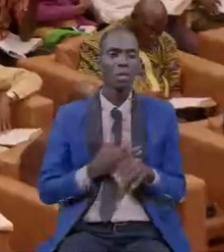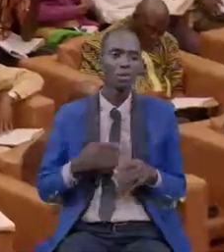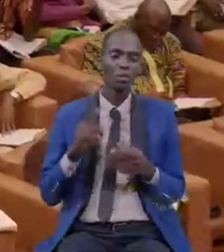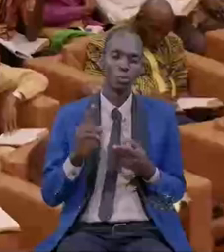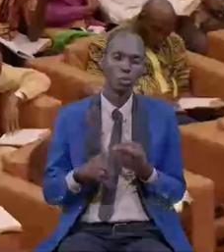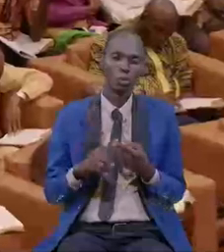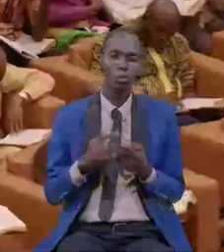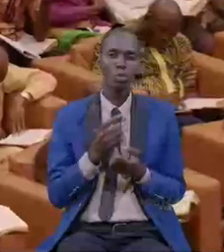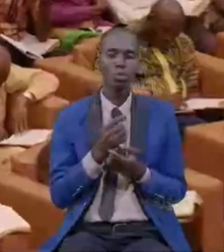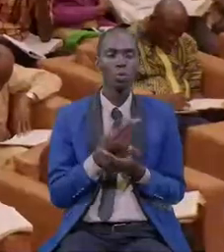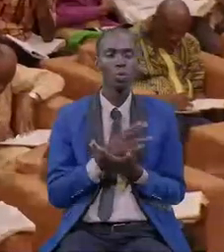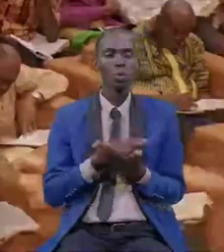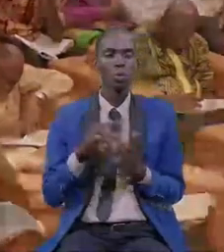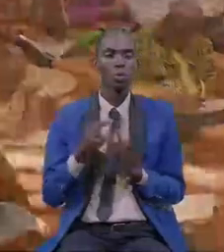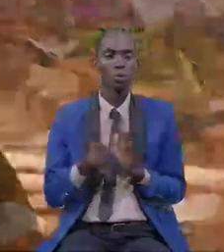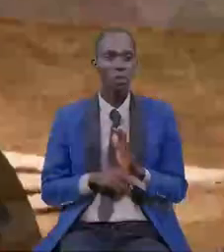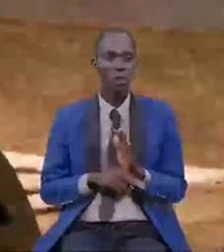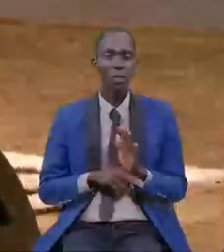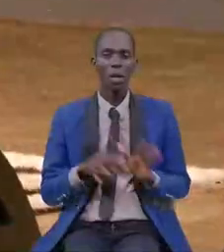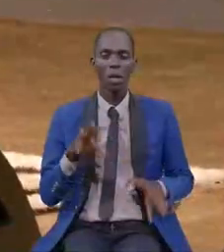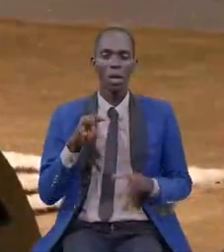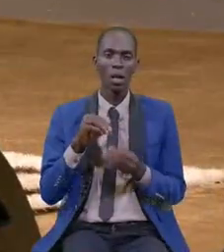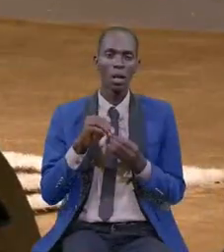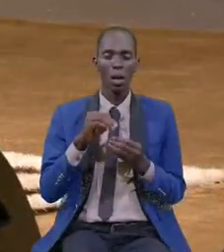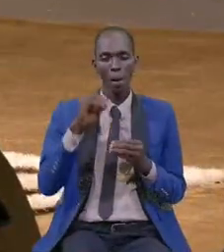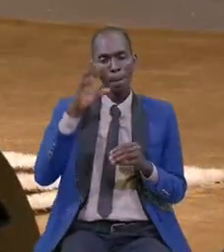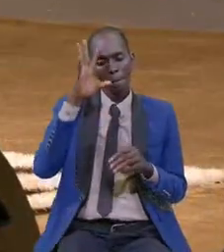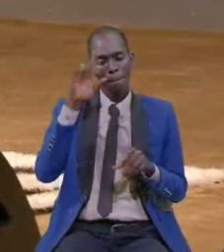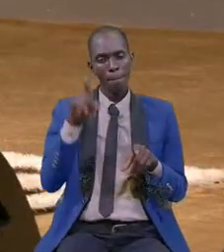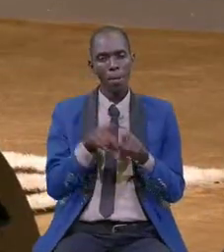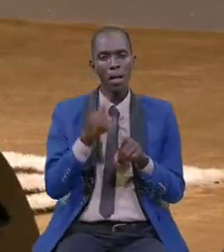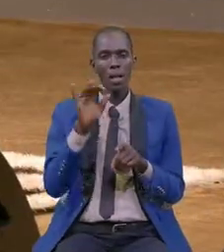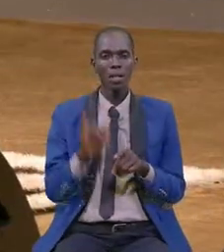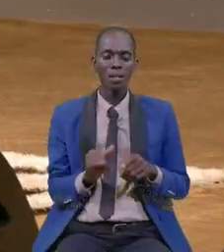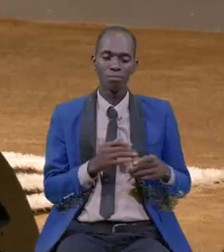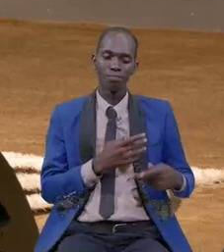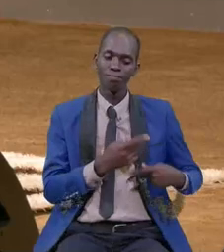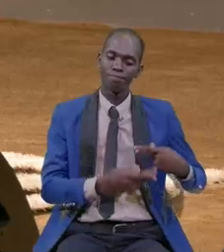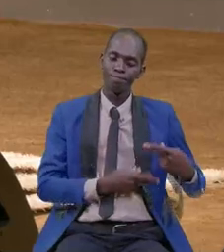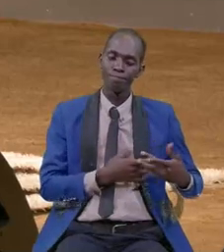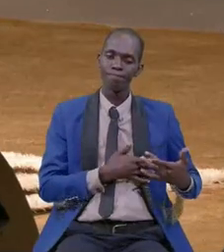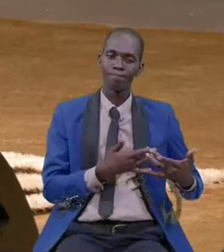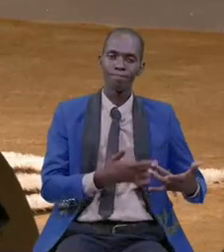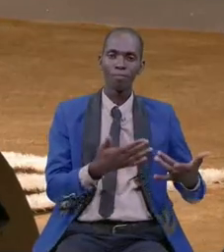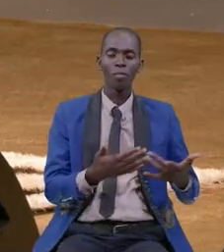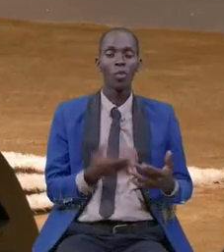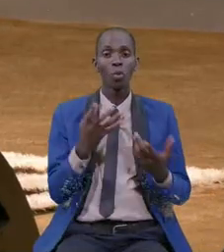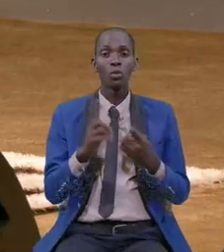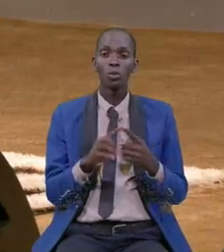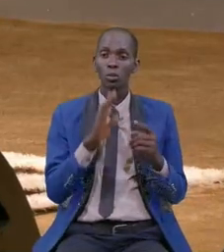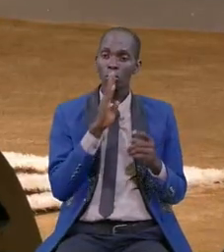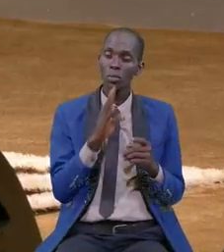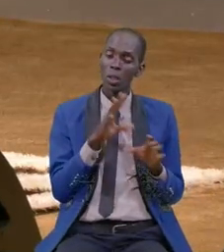ajouter l'amour fraternel vous être prêt pour l'enlèvement ajoutez l'amour